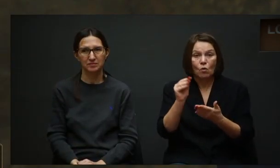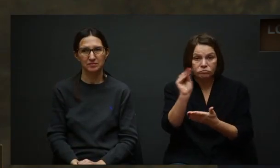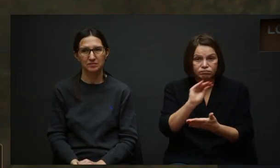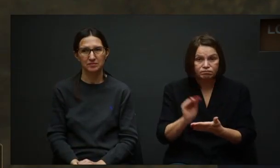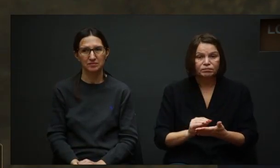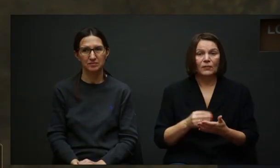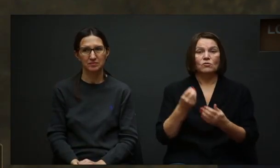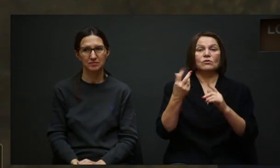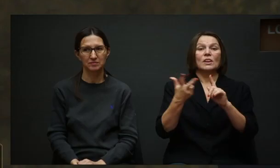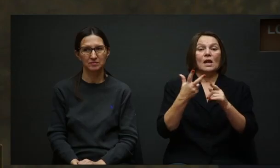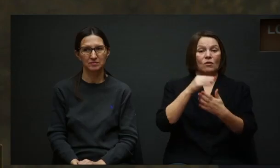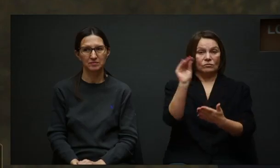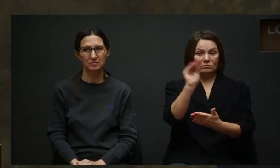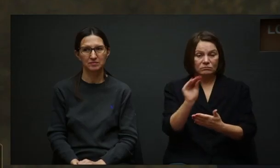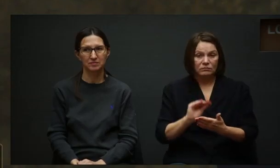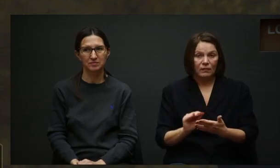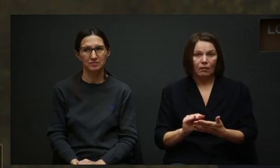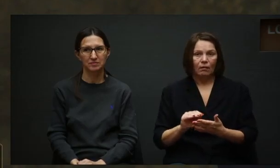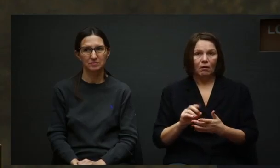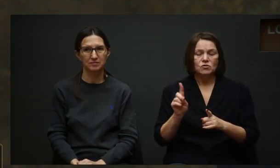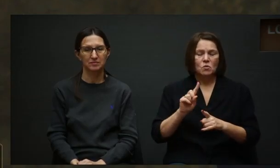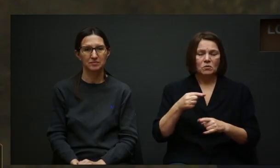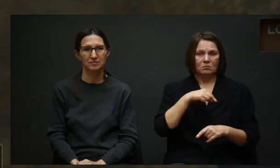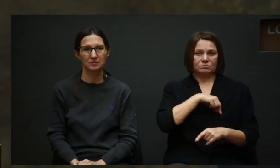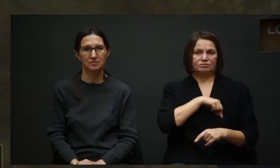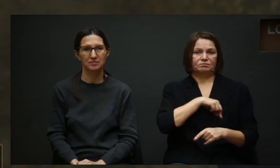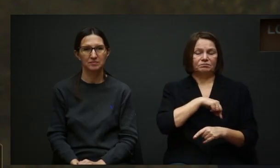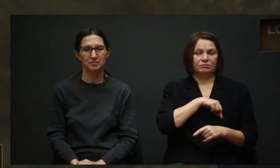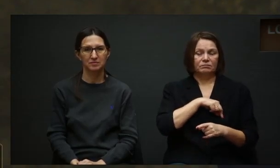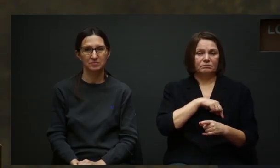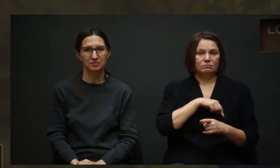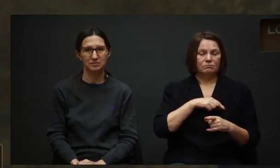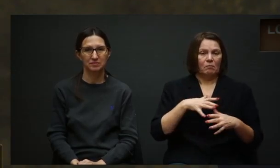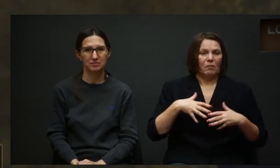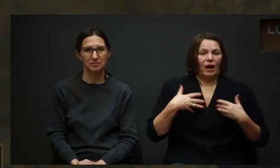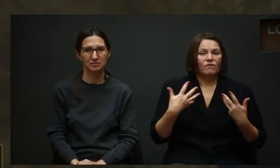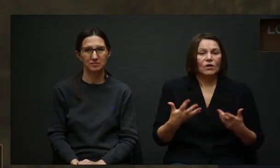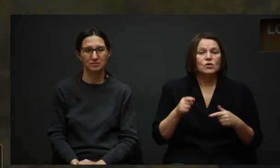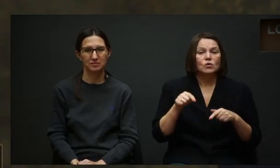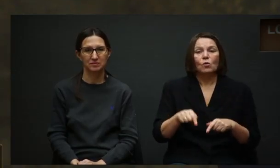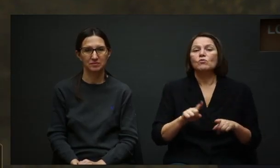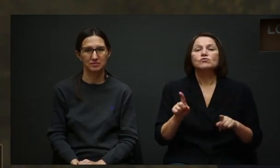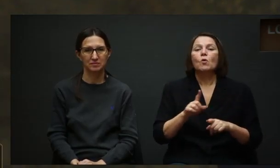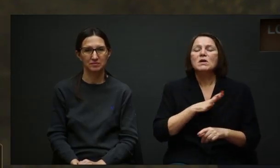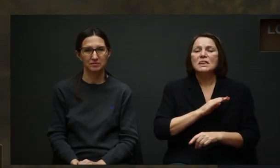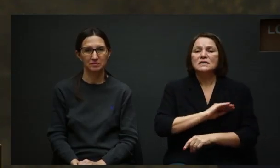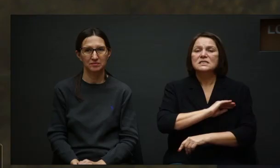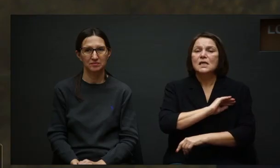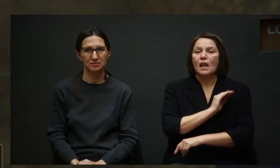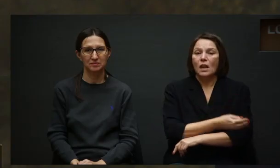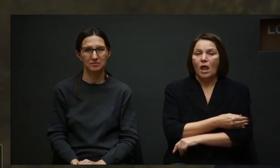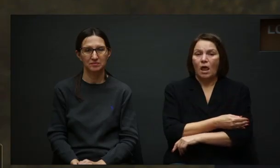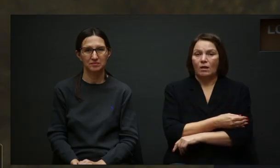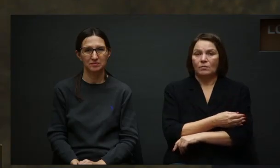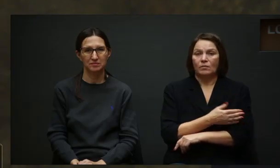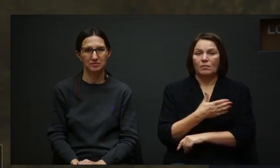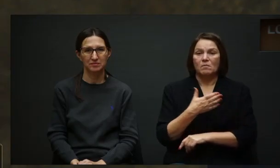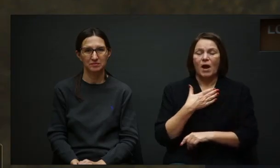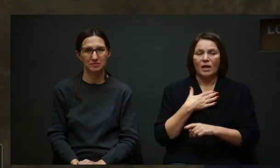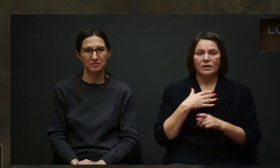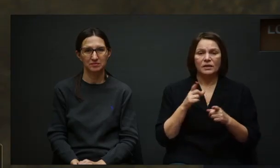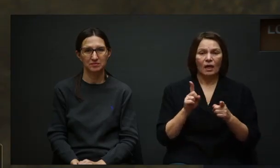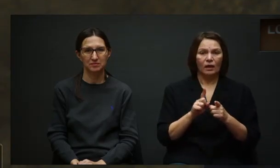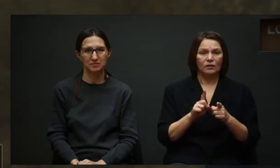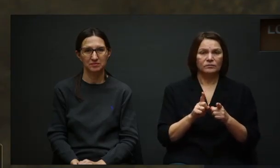и что-то во мне проявилось то, что было значительно сильнее моих вот таких